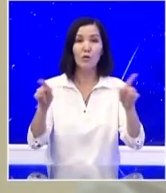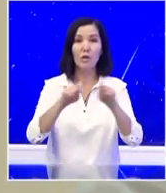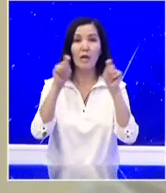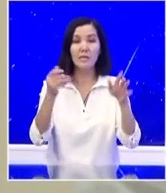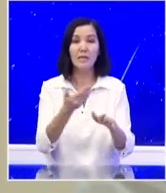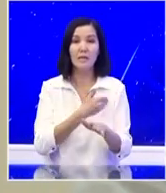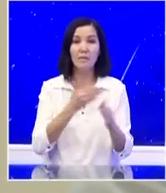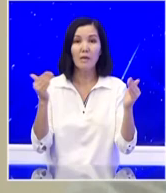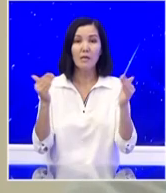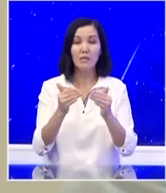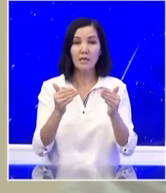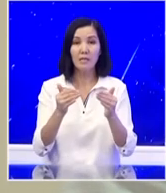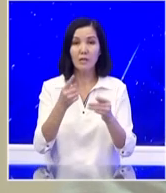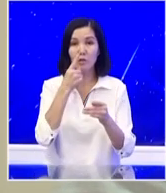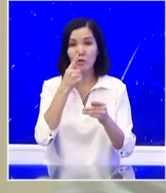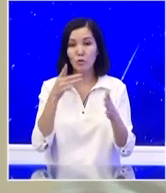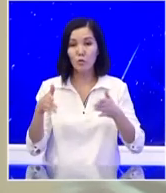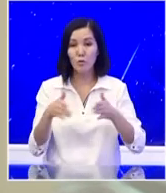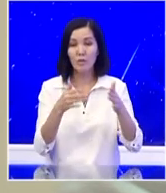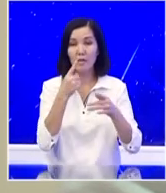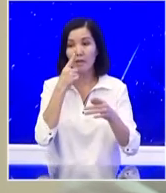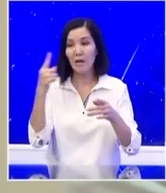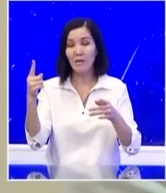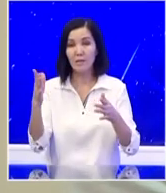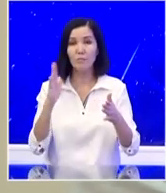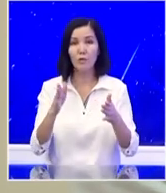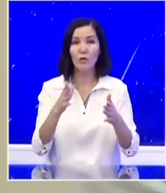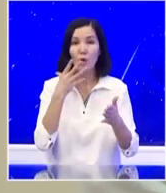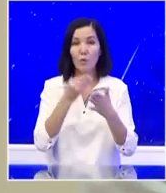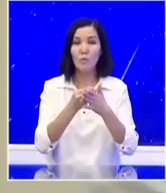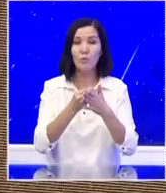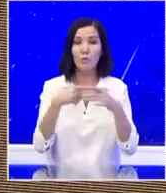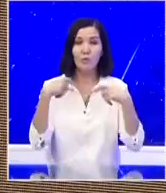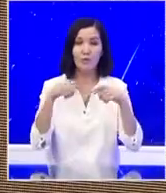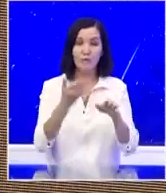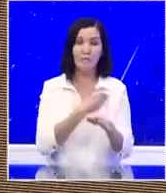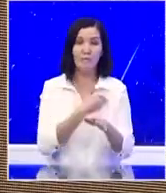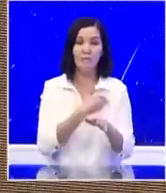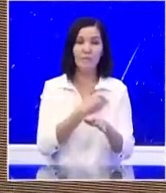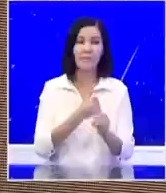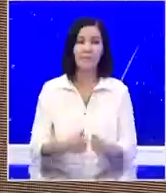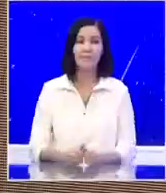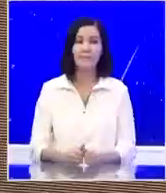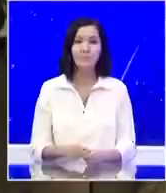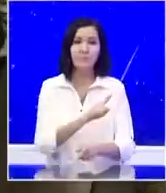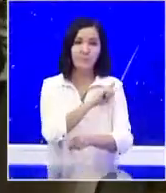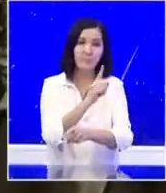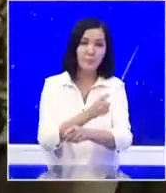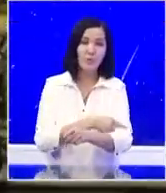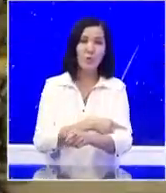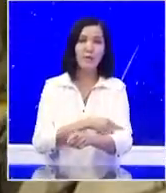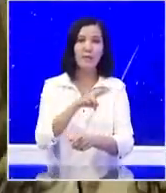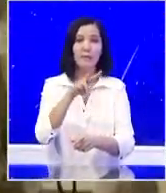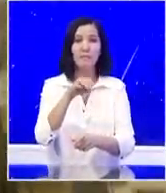Әрине, шағын әрі жолдан алшақ қойылады. Онда біз өз өнімдерімізді сатсақ. Құмыстынде қуатты кәсіпорын істеп тұр. Marivan